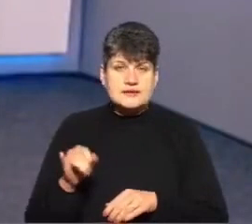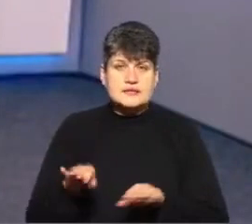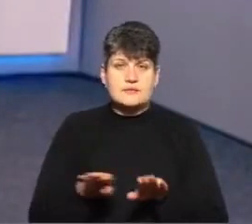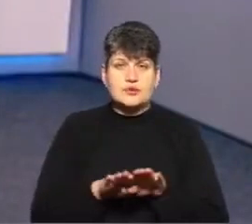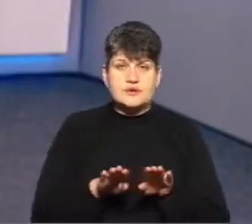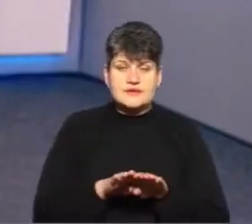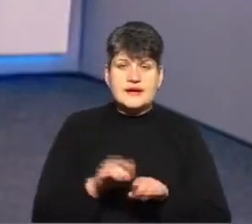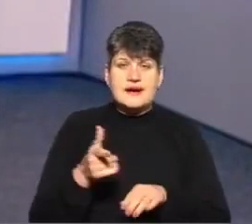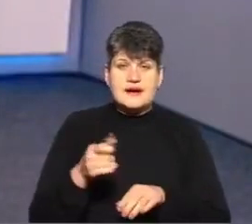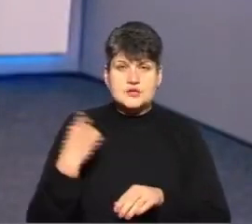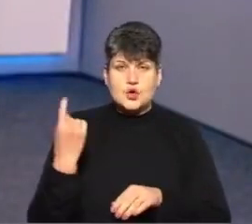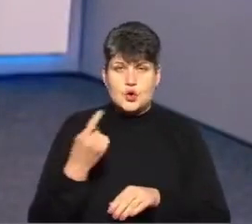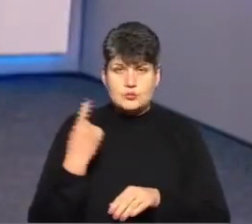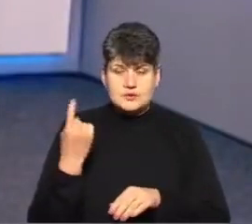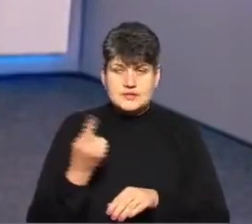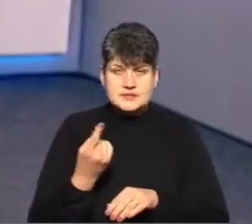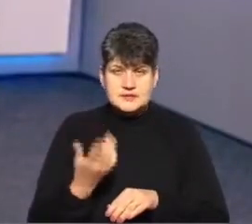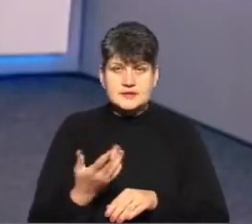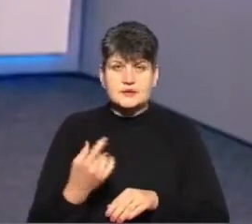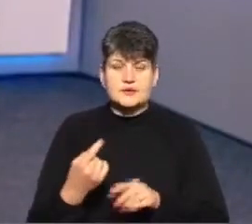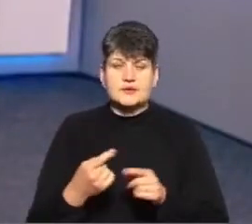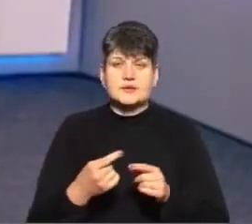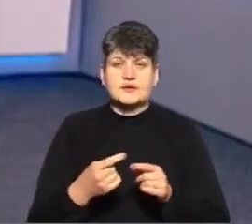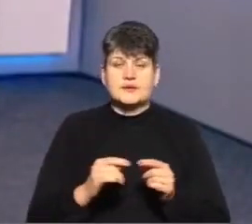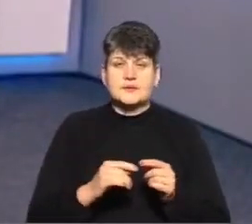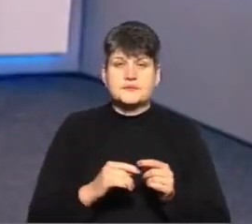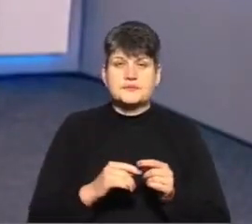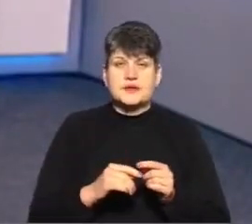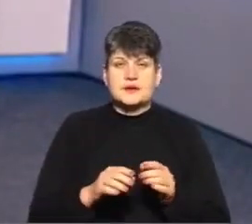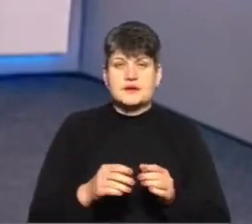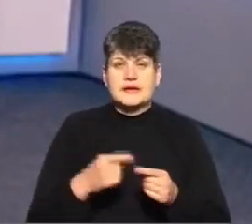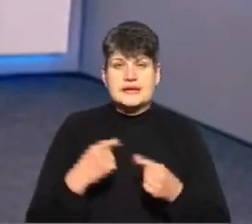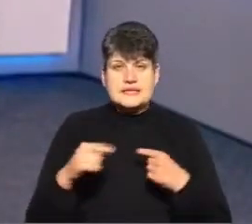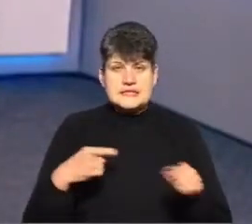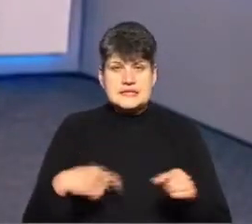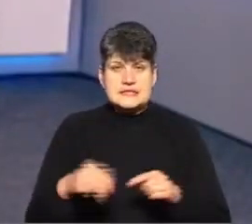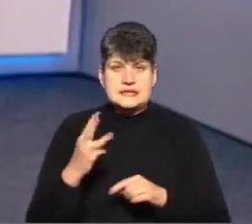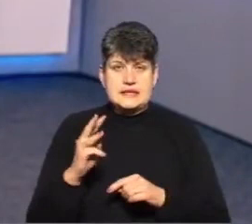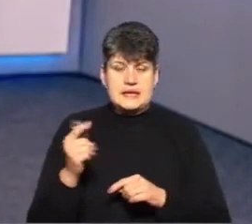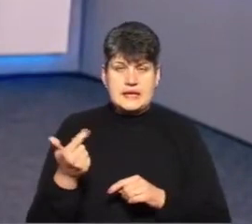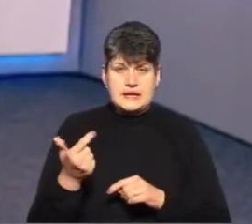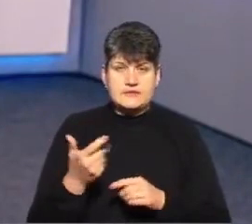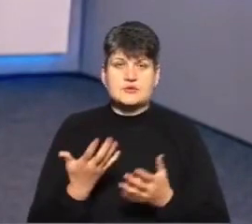обласних газзбутів, різниця була до 3 гривень, якщо брати